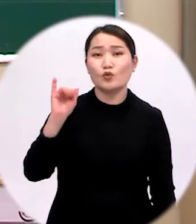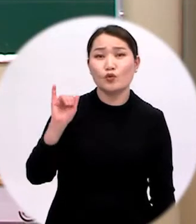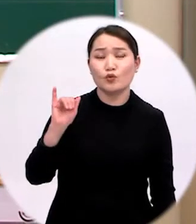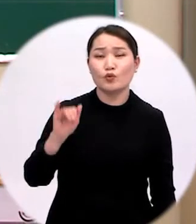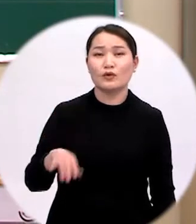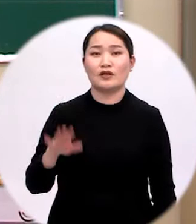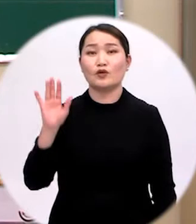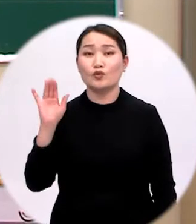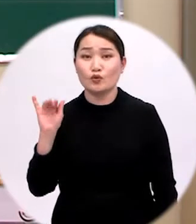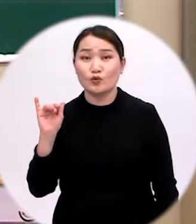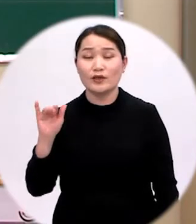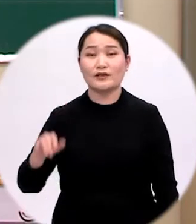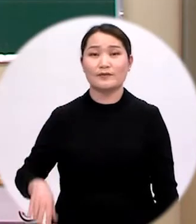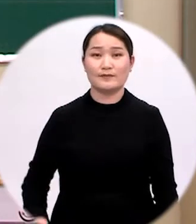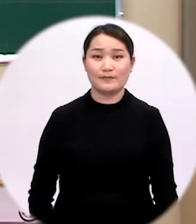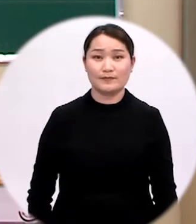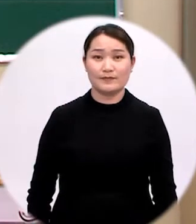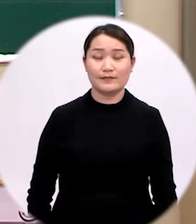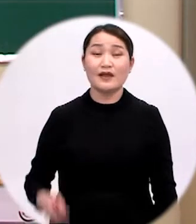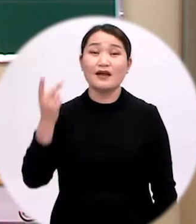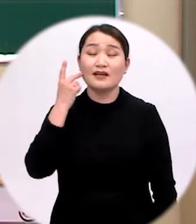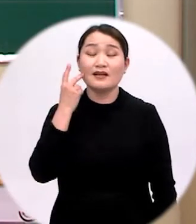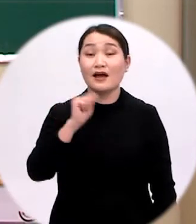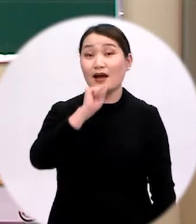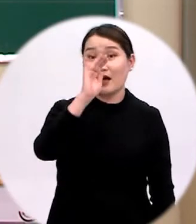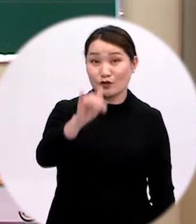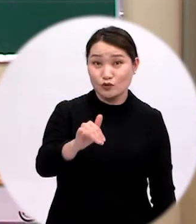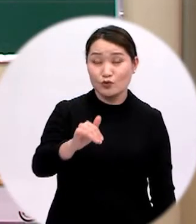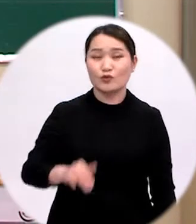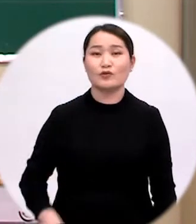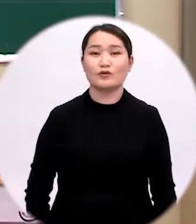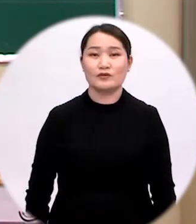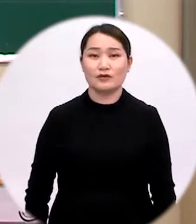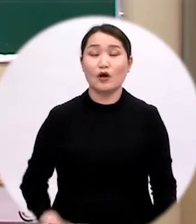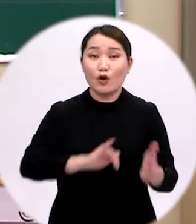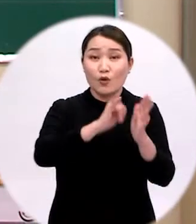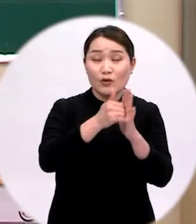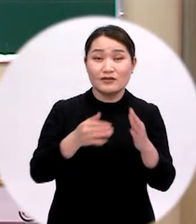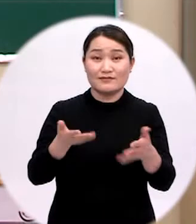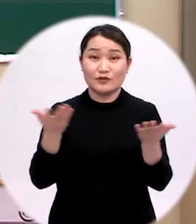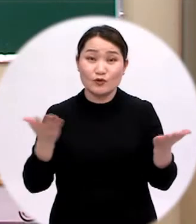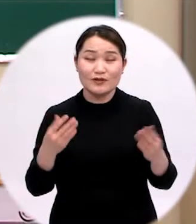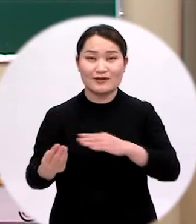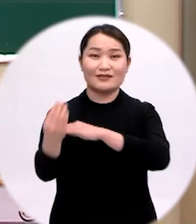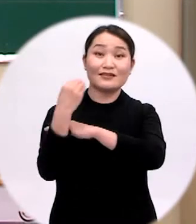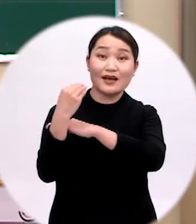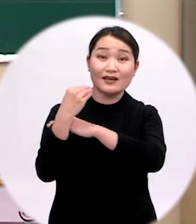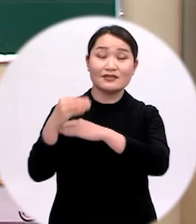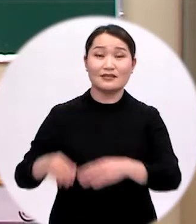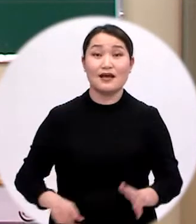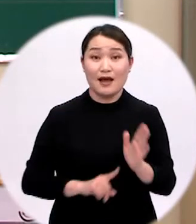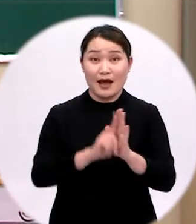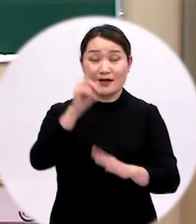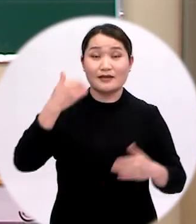Юу вэ? Юу вэ гэд асуух болгонд юм бүхний учрыг ойлгуулсан